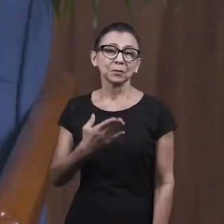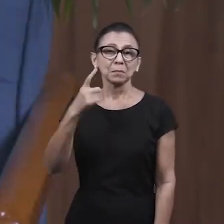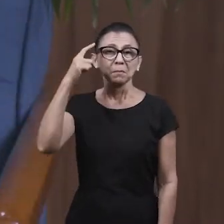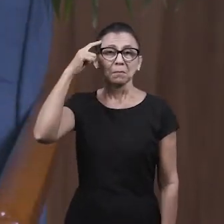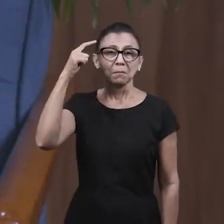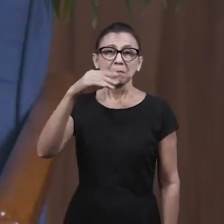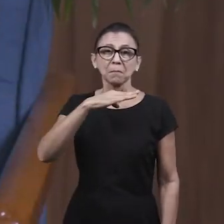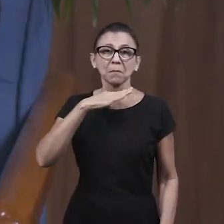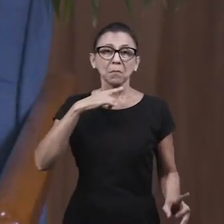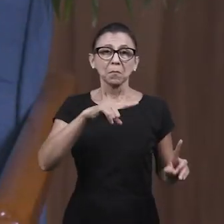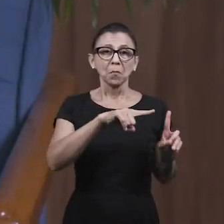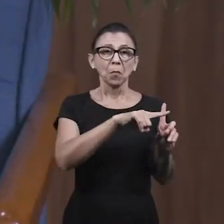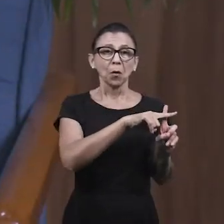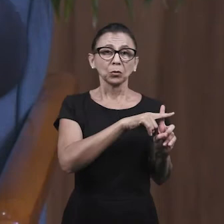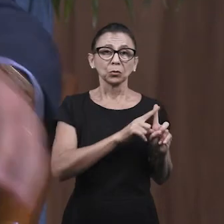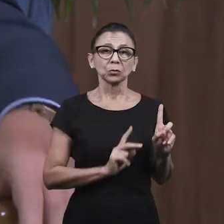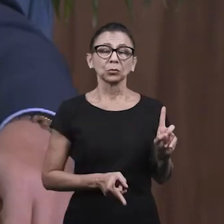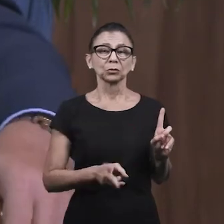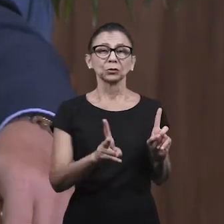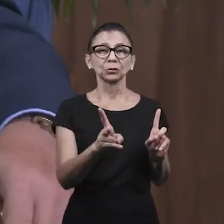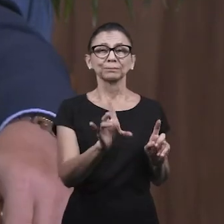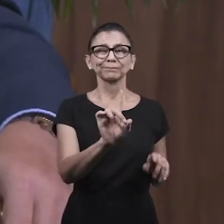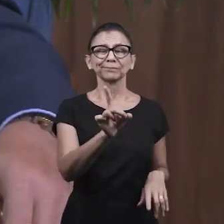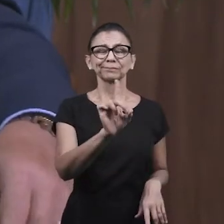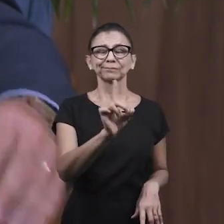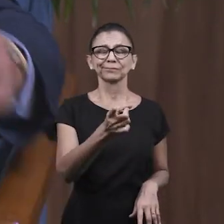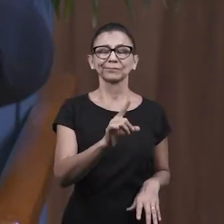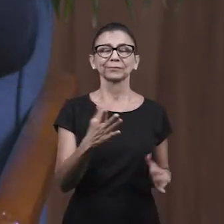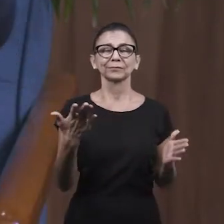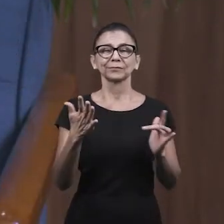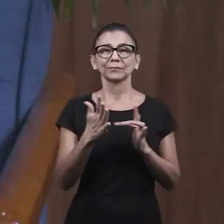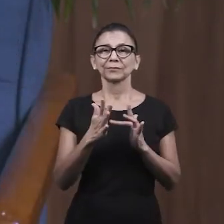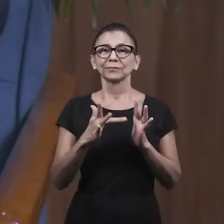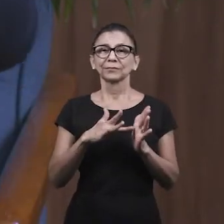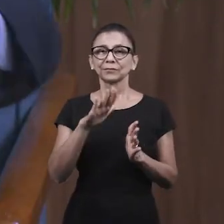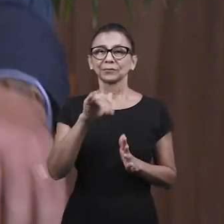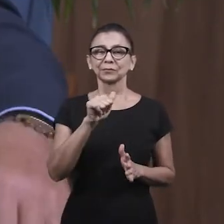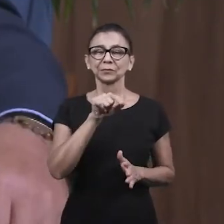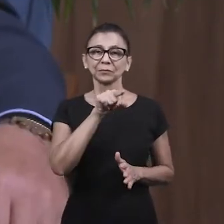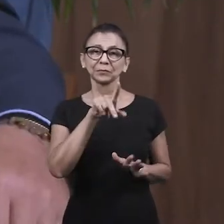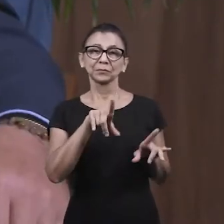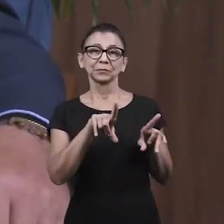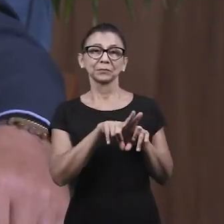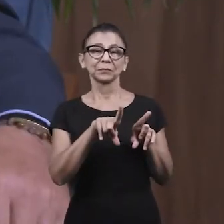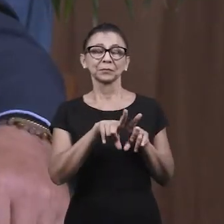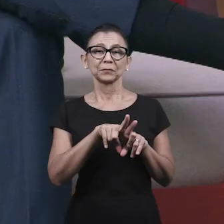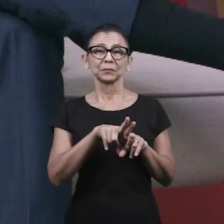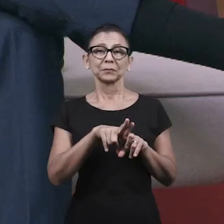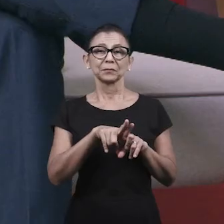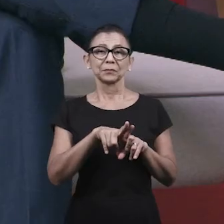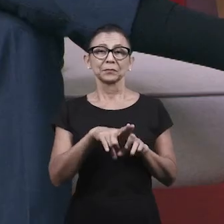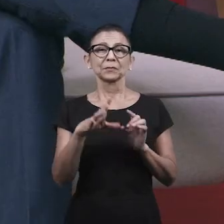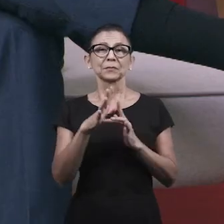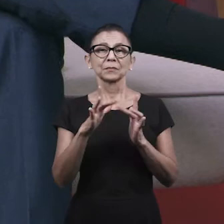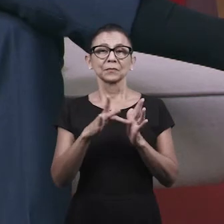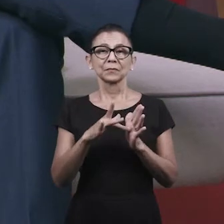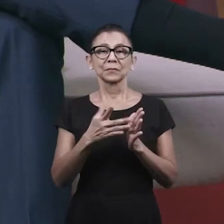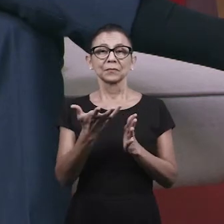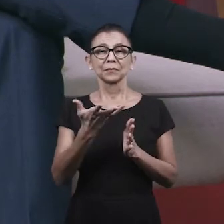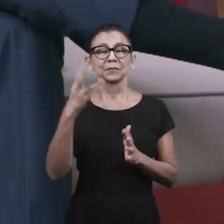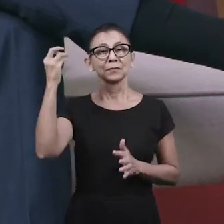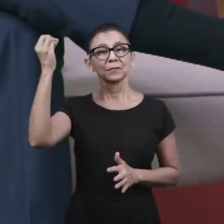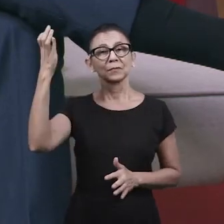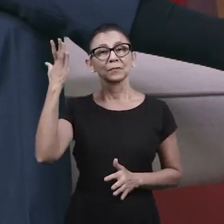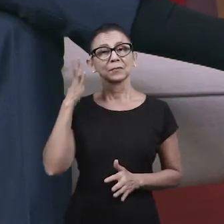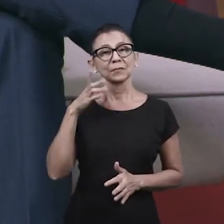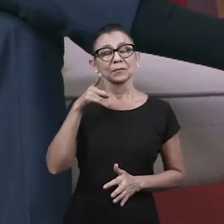votre cœur. Il vous appelle par le nom comme il a appelé Maria. Le mystère sera révélé. C'est le message que nous sommes révélés pour le 25,